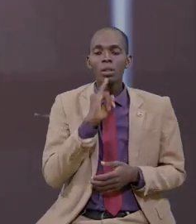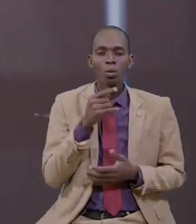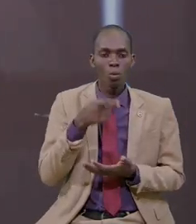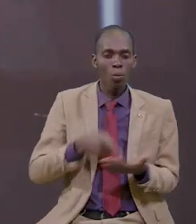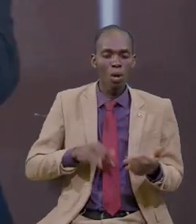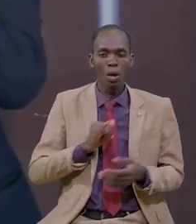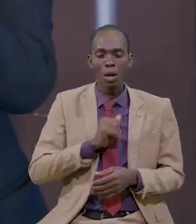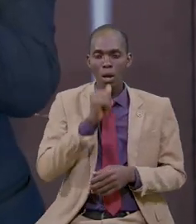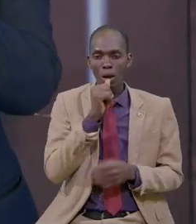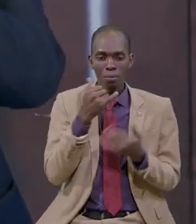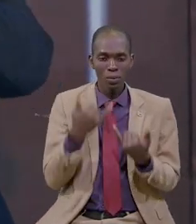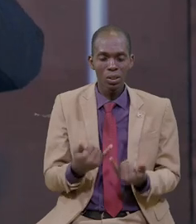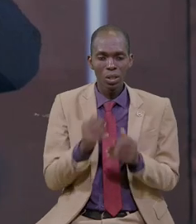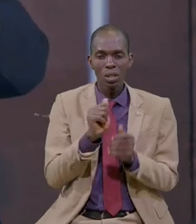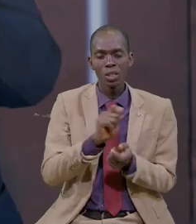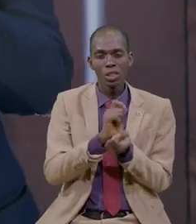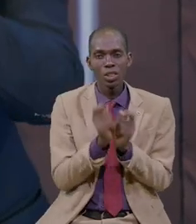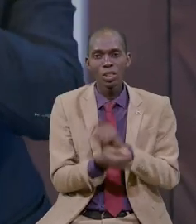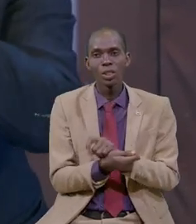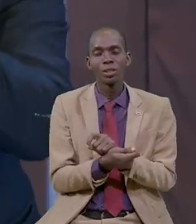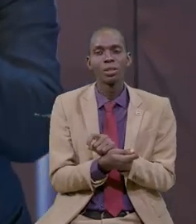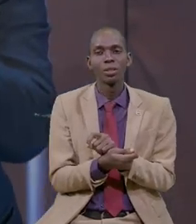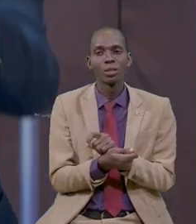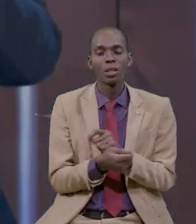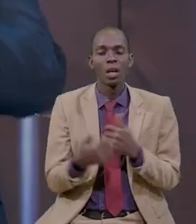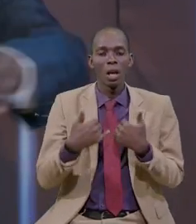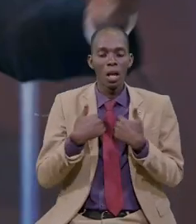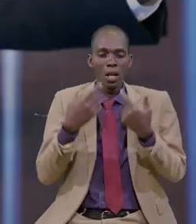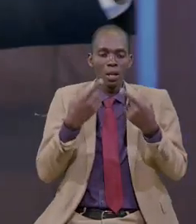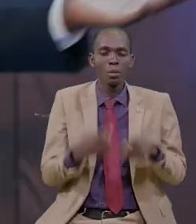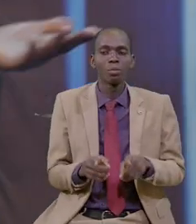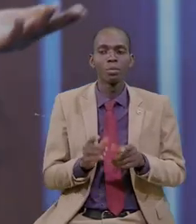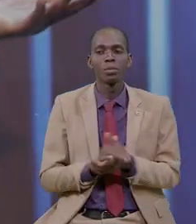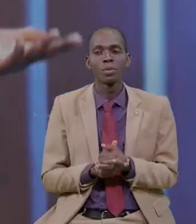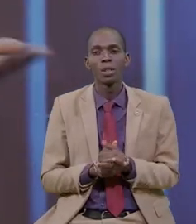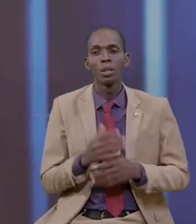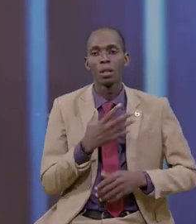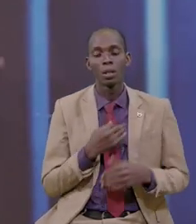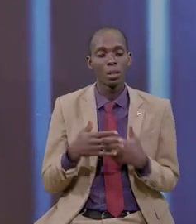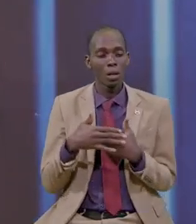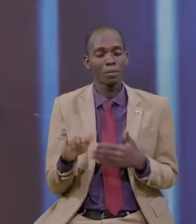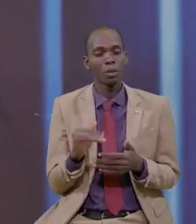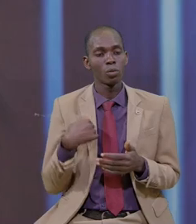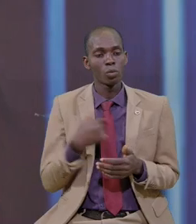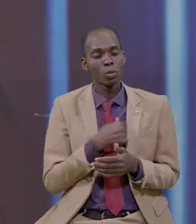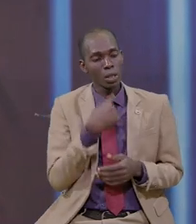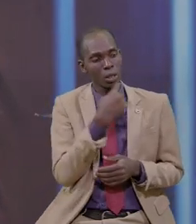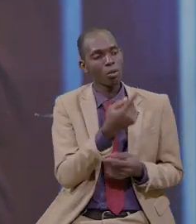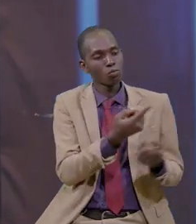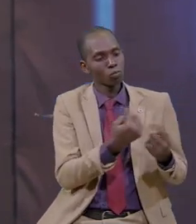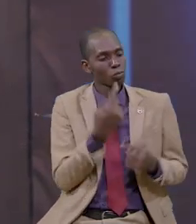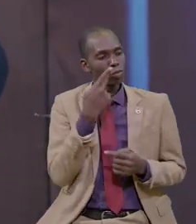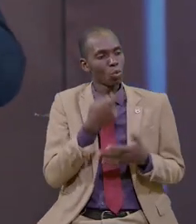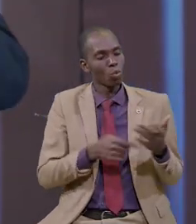suis maintenant. Un changement a eu lieu. Ensuite, après avoir dit, venez voir ce que le Seigneur a